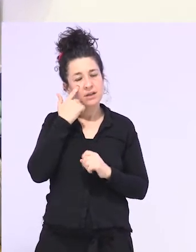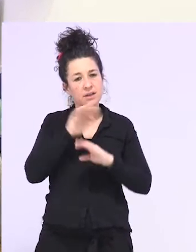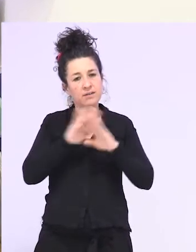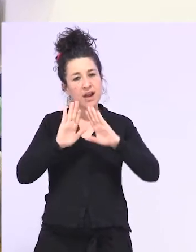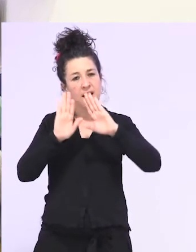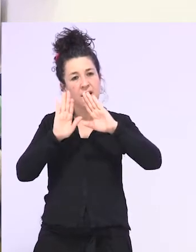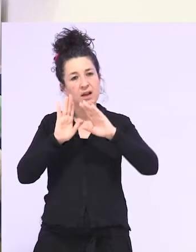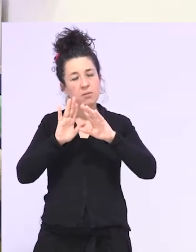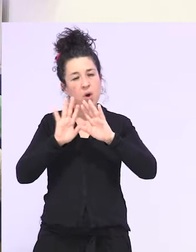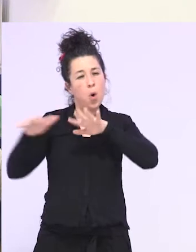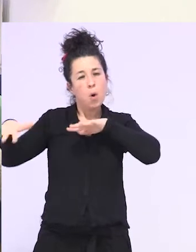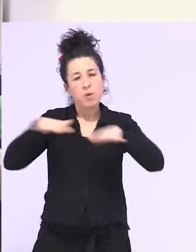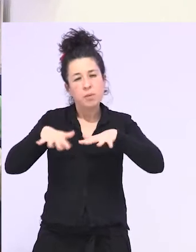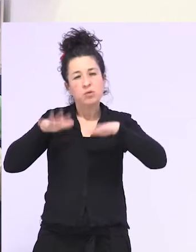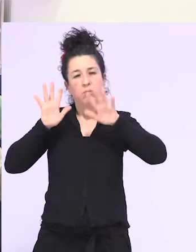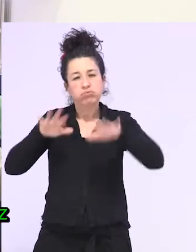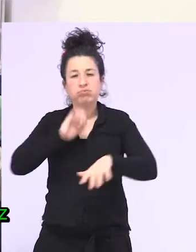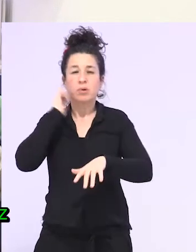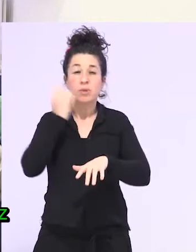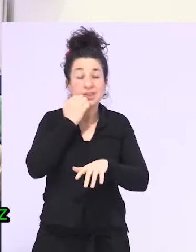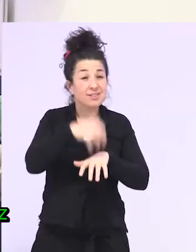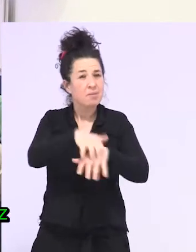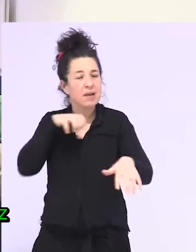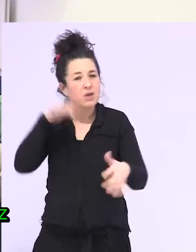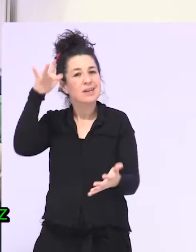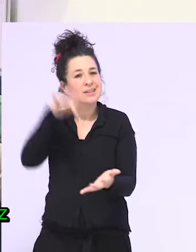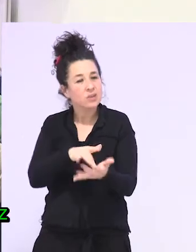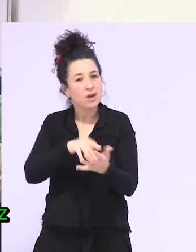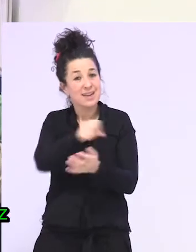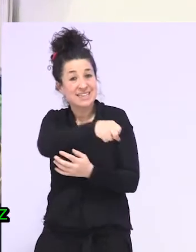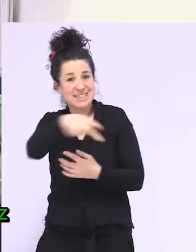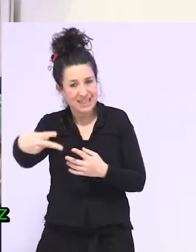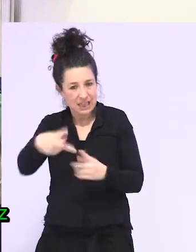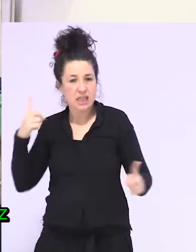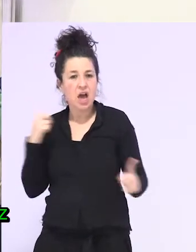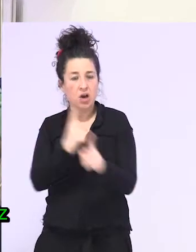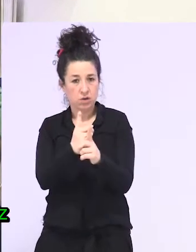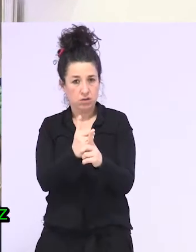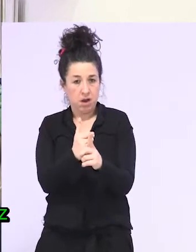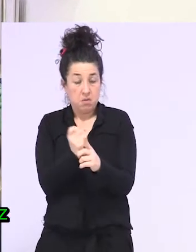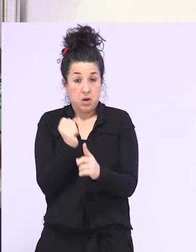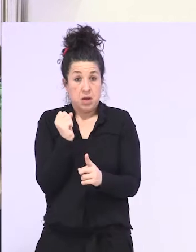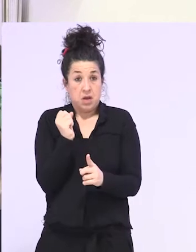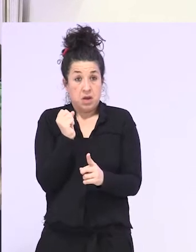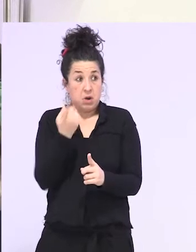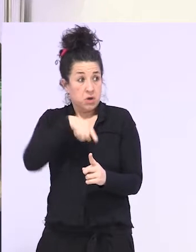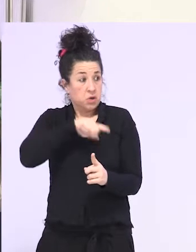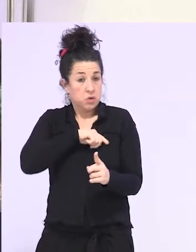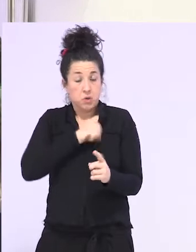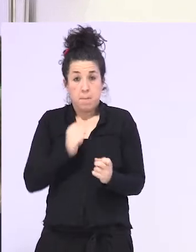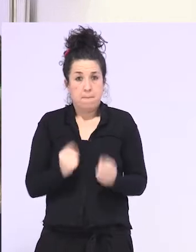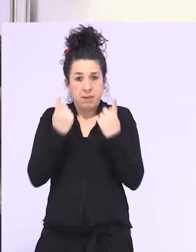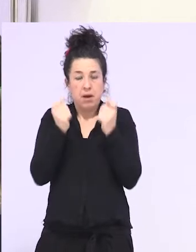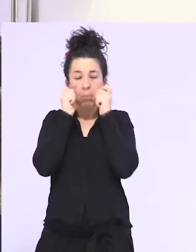kalifikazio horren aurka, ez? Gogoratuko zerate hasteko gutako asko lehenbiziko aldiz konturatu ginen